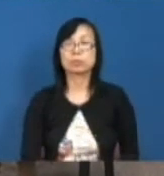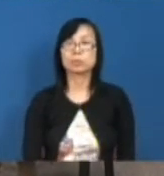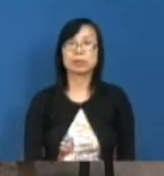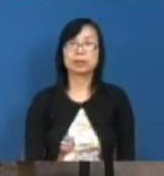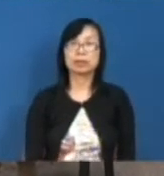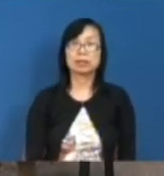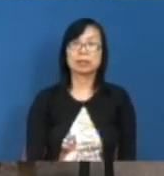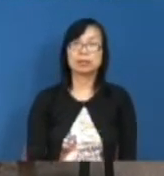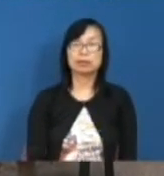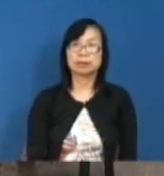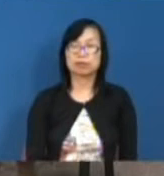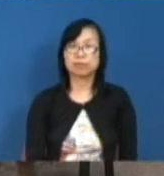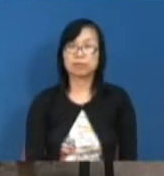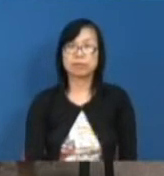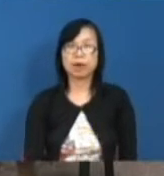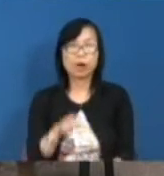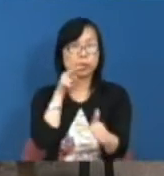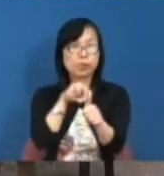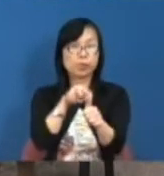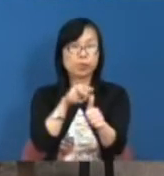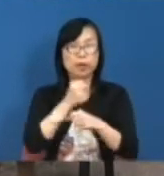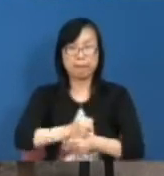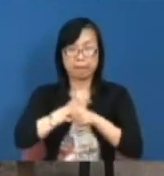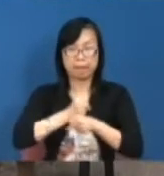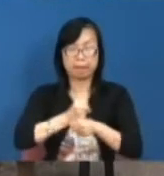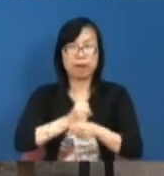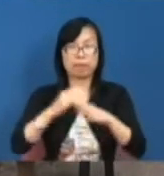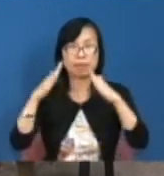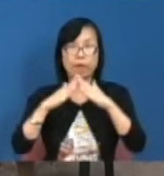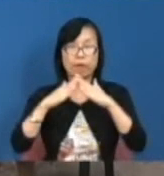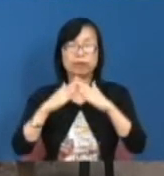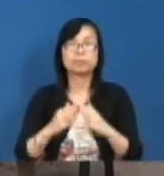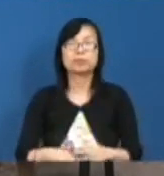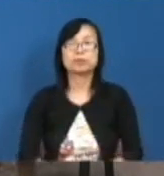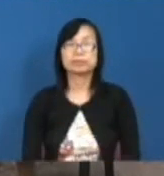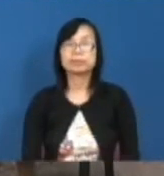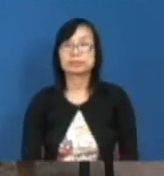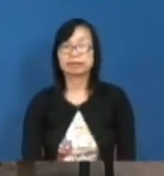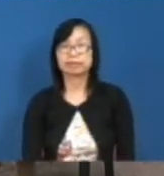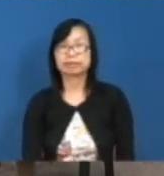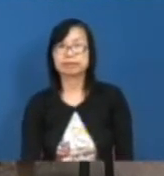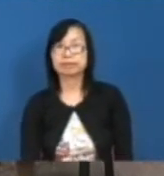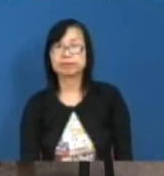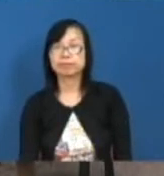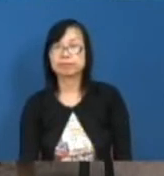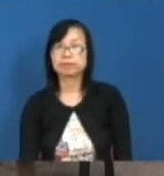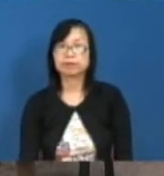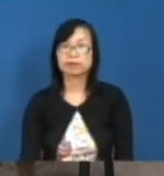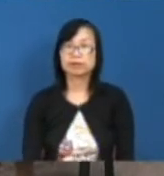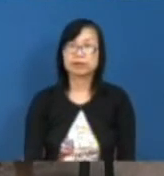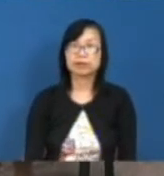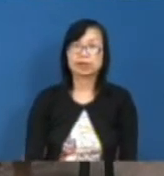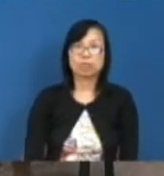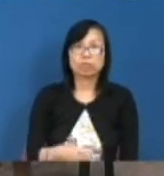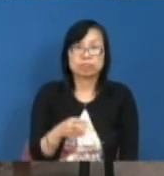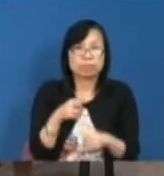馬，叫好簡單，佢叫佢管一個馬房咁樣啦，即係好似孫悟空咁拔馬軍，叫佢做喂阿哥。冇聽